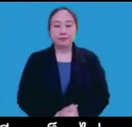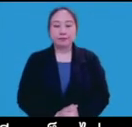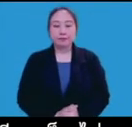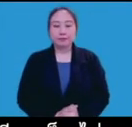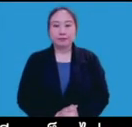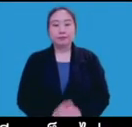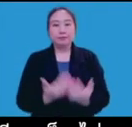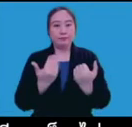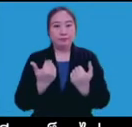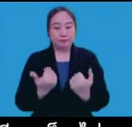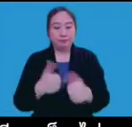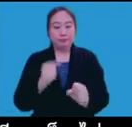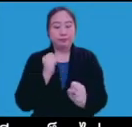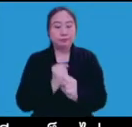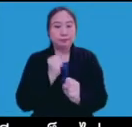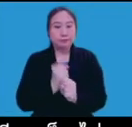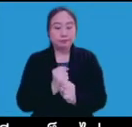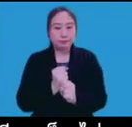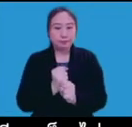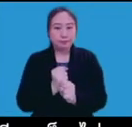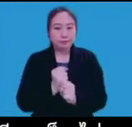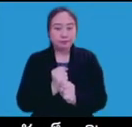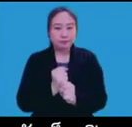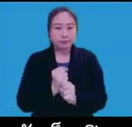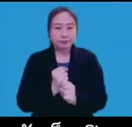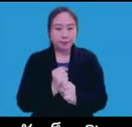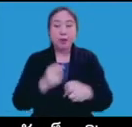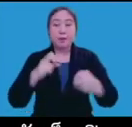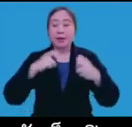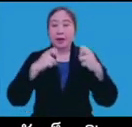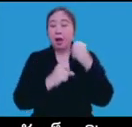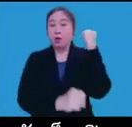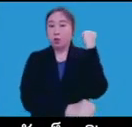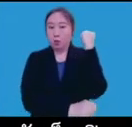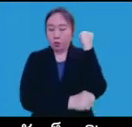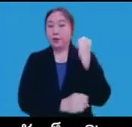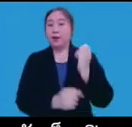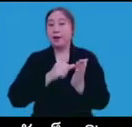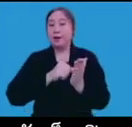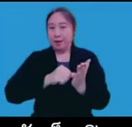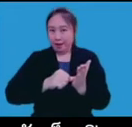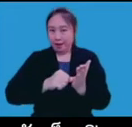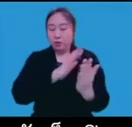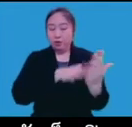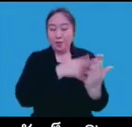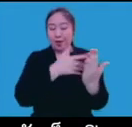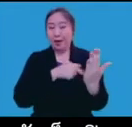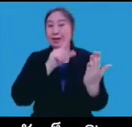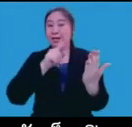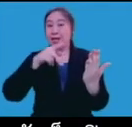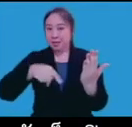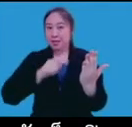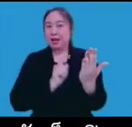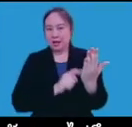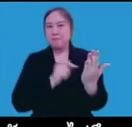ครับในการแก้ปัญหาความยากจนด้วยเครื่องมือ TPMAP เนี่ยนะครับก็เรียนว่า